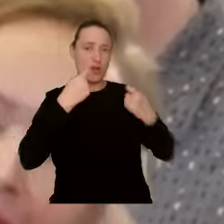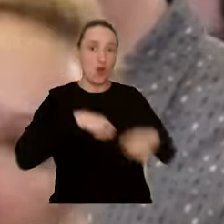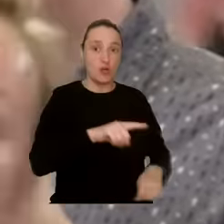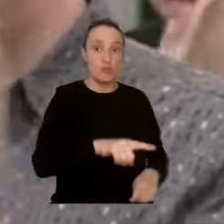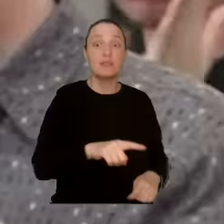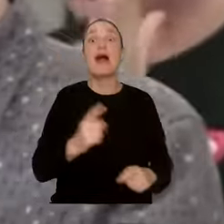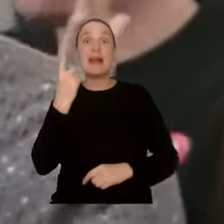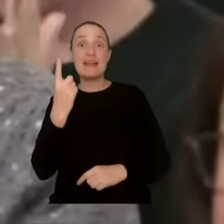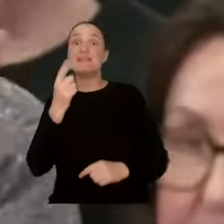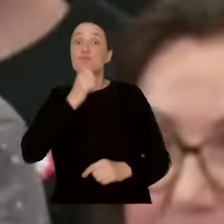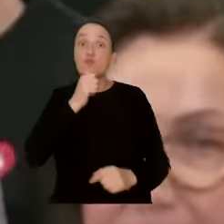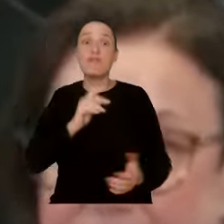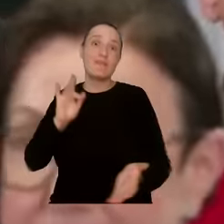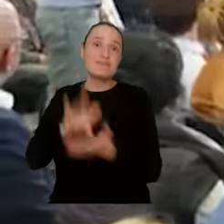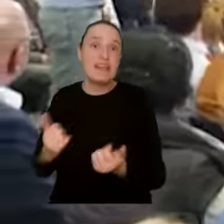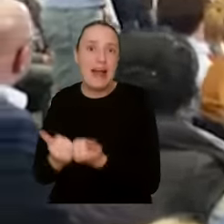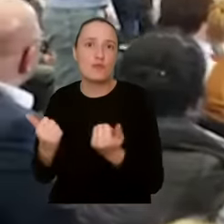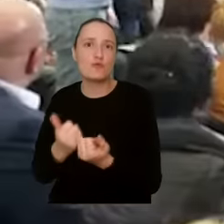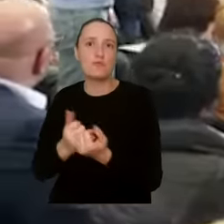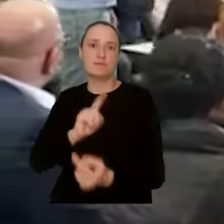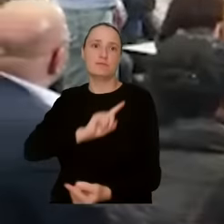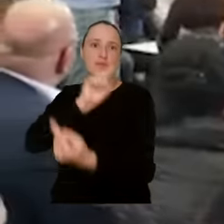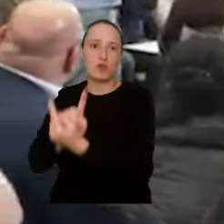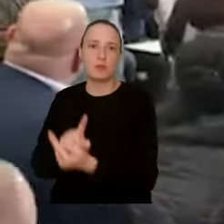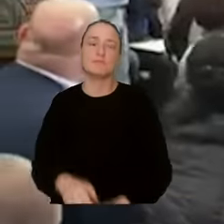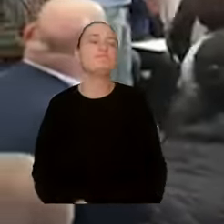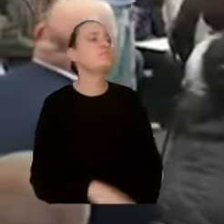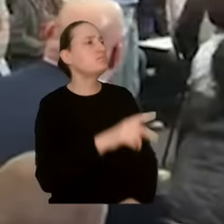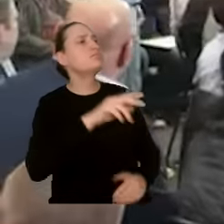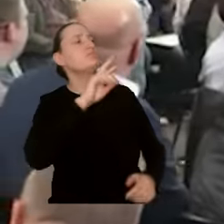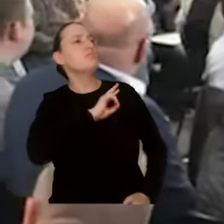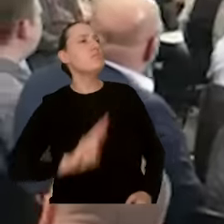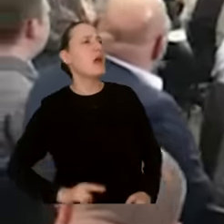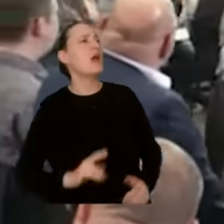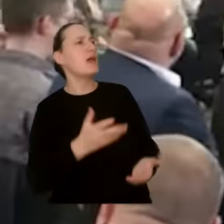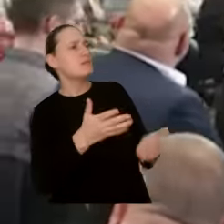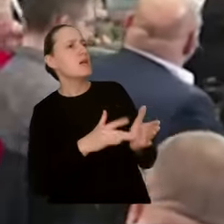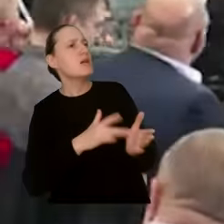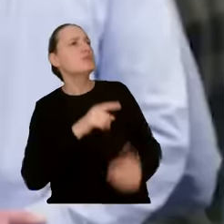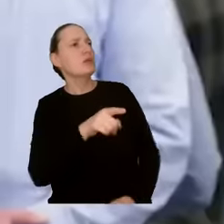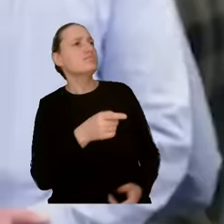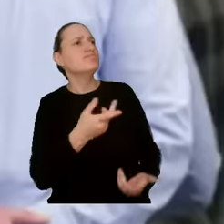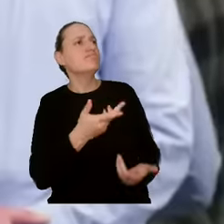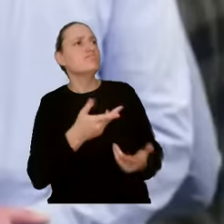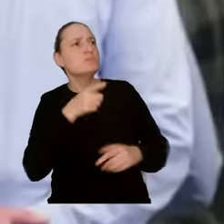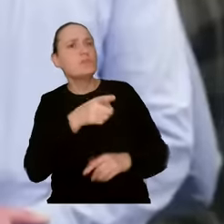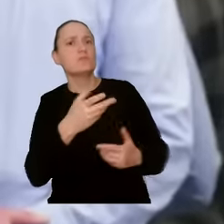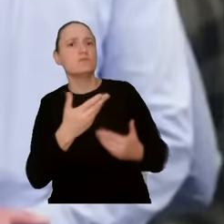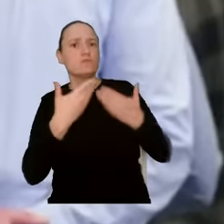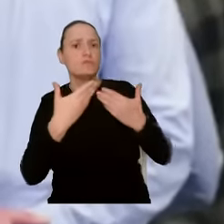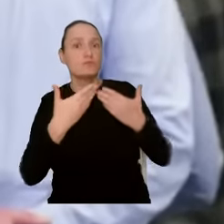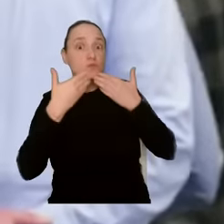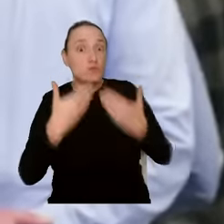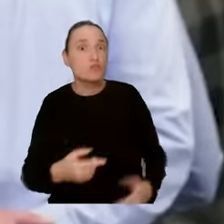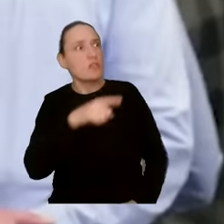za premierem do Krakowa. Panie premierze, muszę powiedzieć, że jest pan naszym motorem takim, który sprawia, że